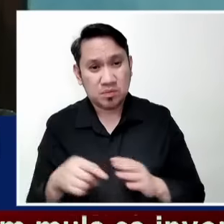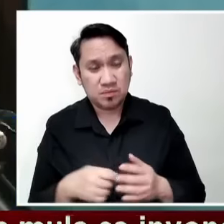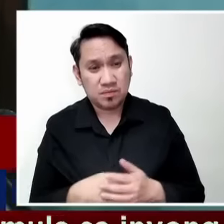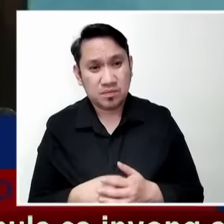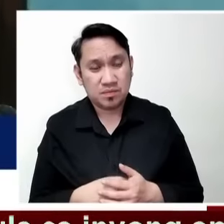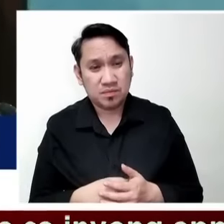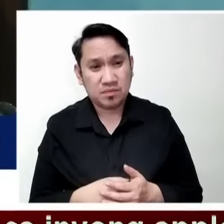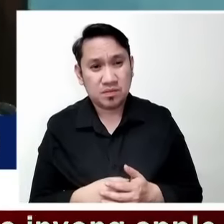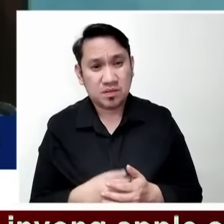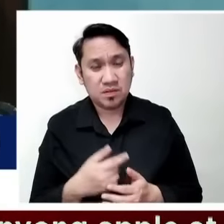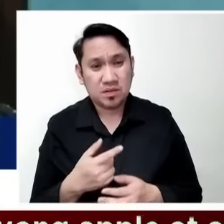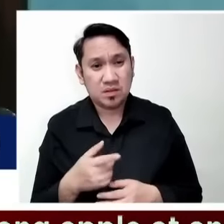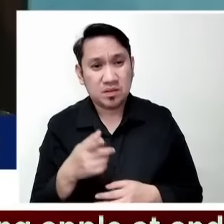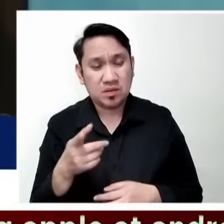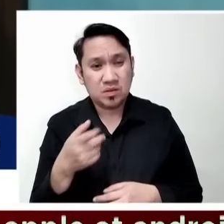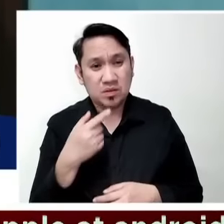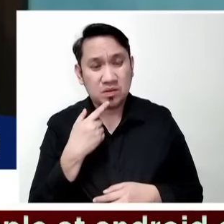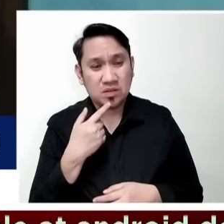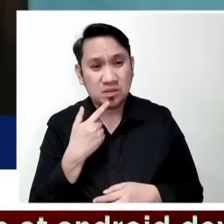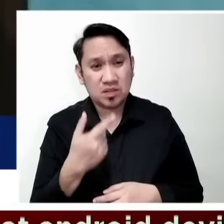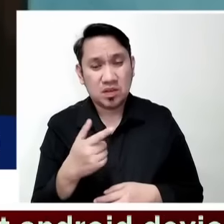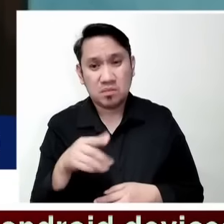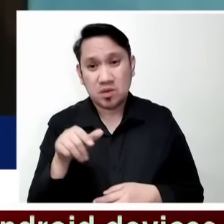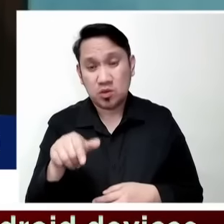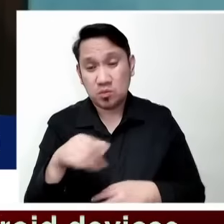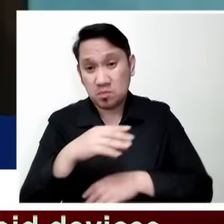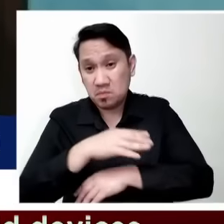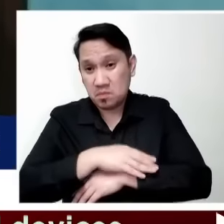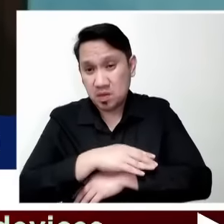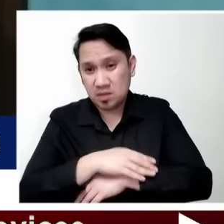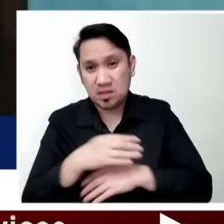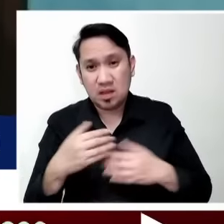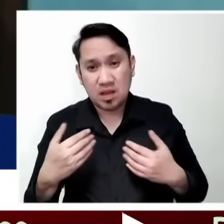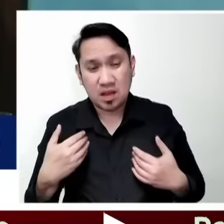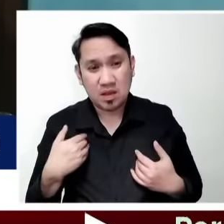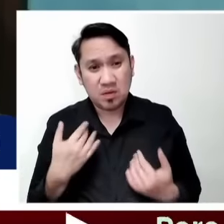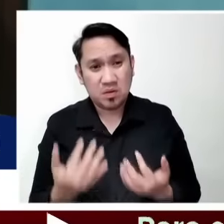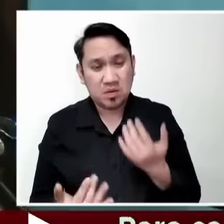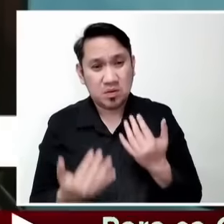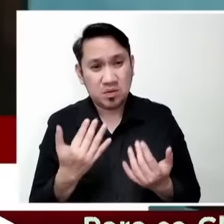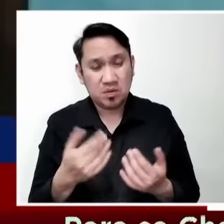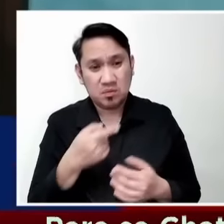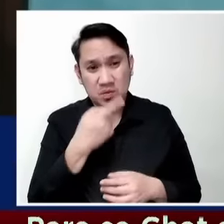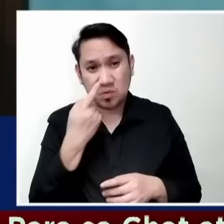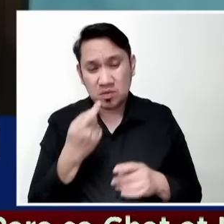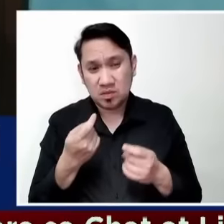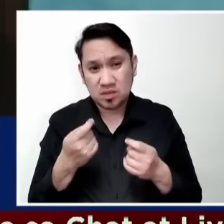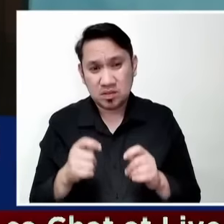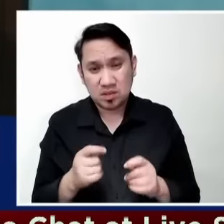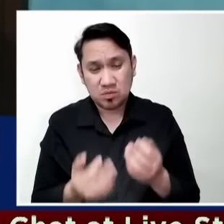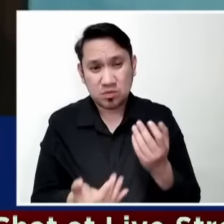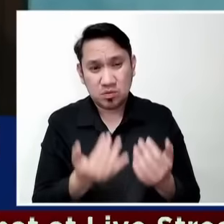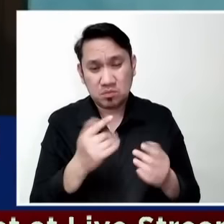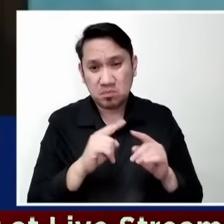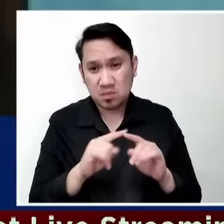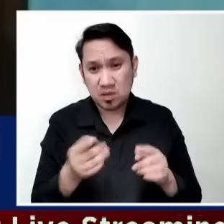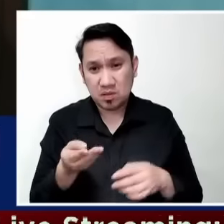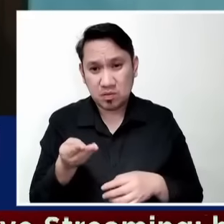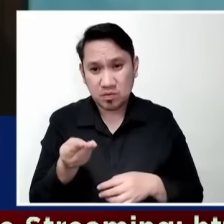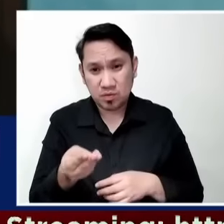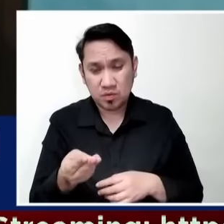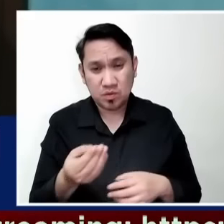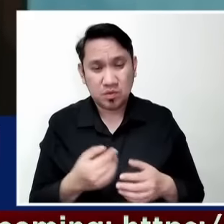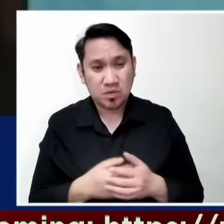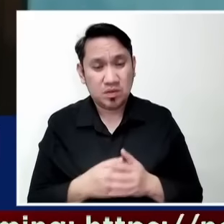na yung kama daw nila nasunog, may sunog. Kasi nagsunog na nga siya, pero konti lang naman. Nung ano na,